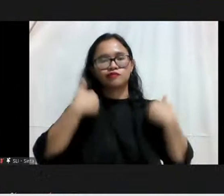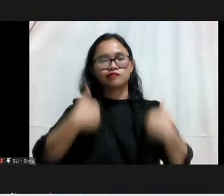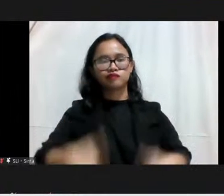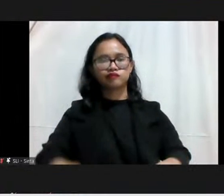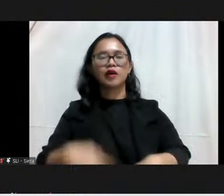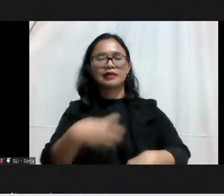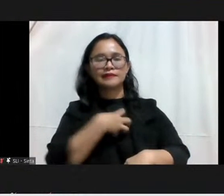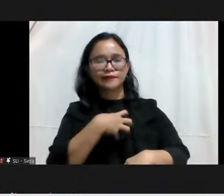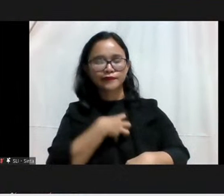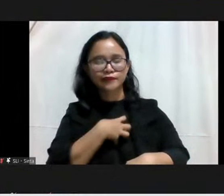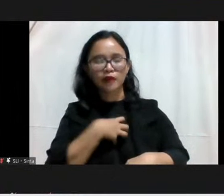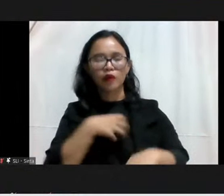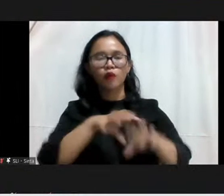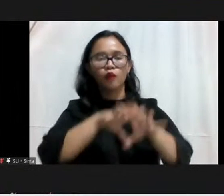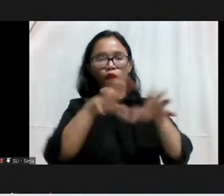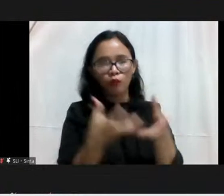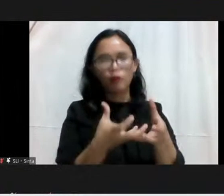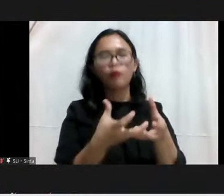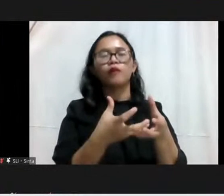embedded